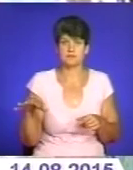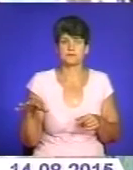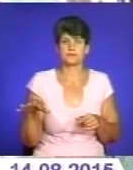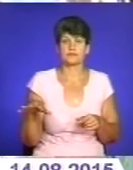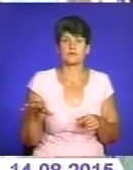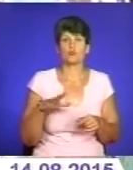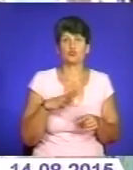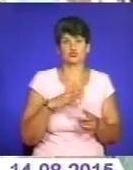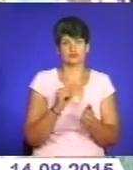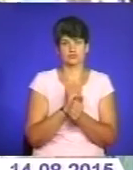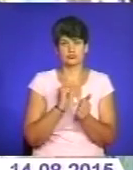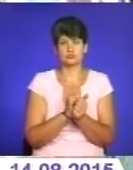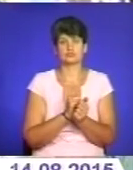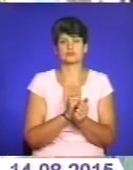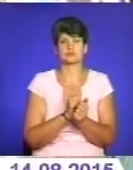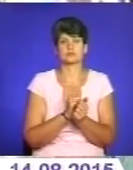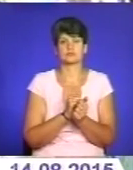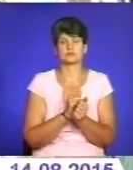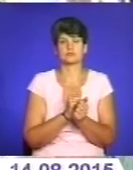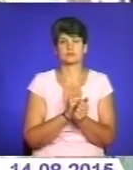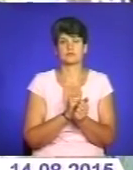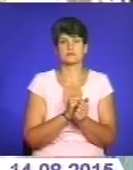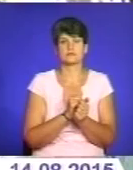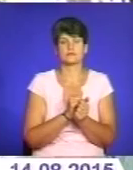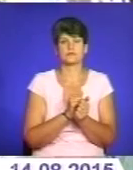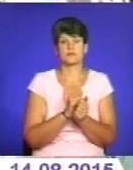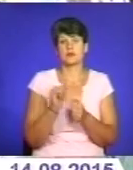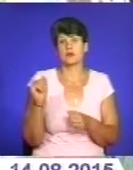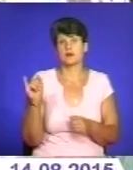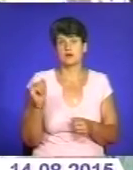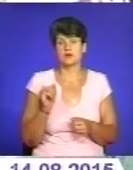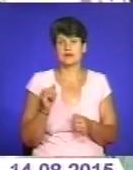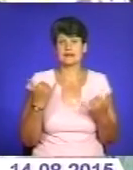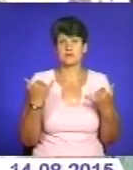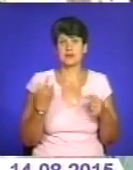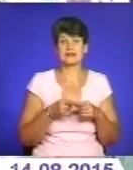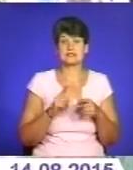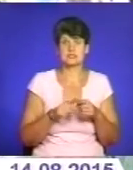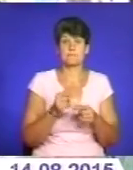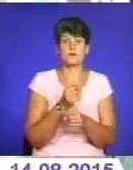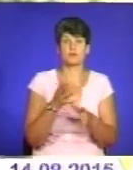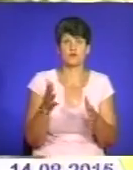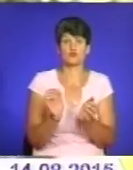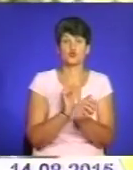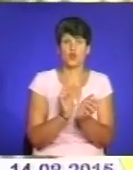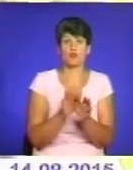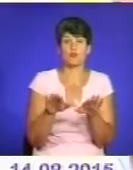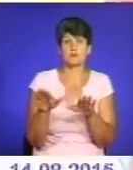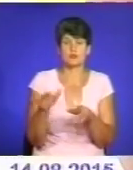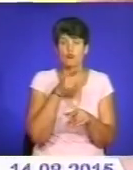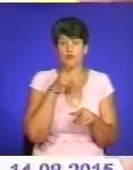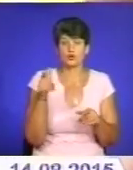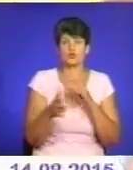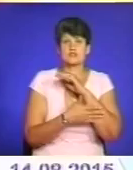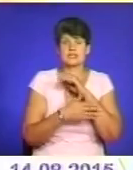стала більш сухою, висохло. І тепер ці боєприпаси вже в сухому місці. Впродовж останніх